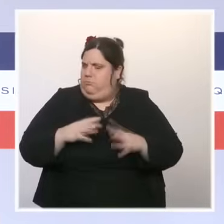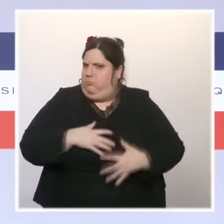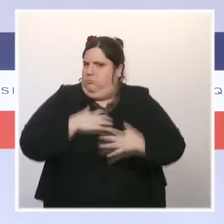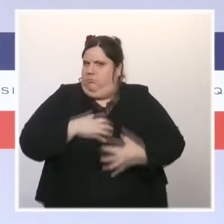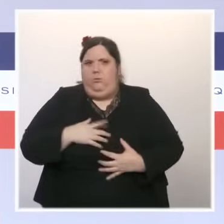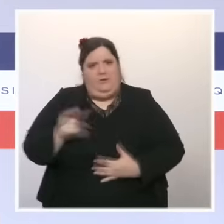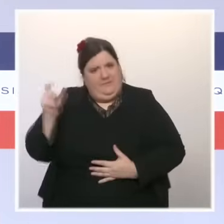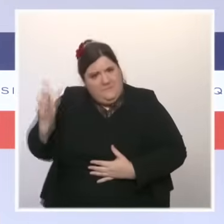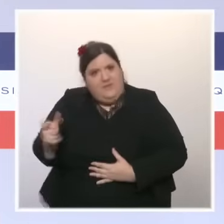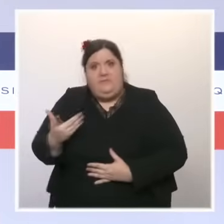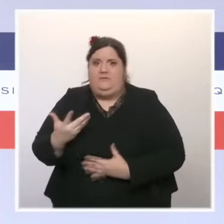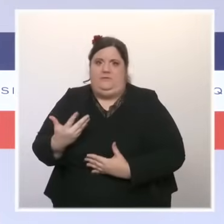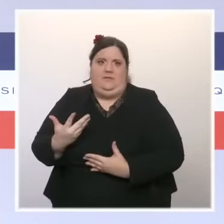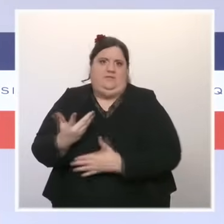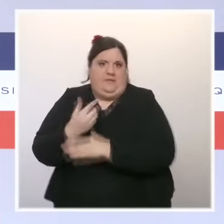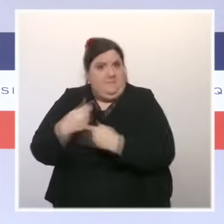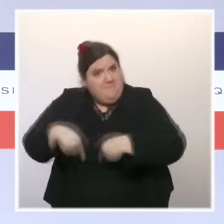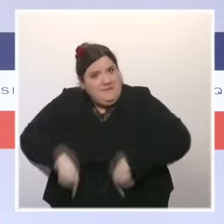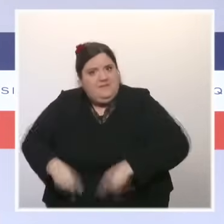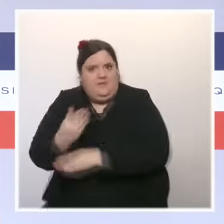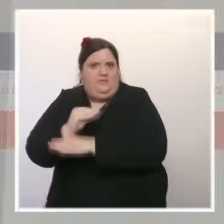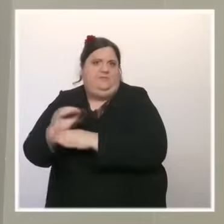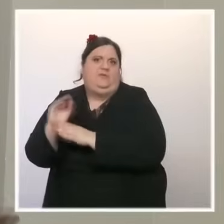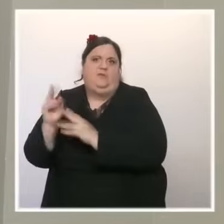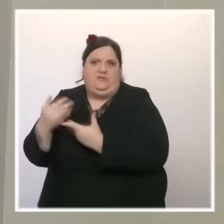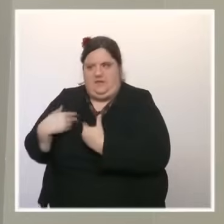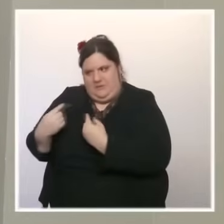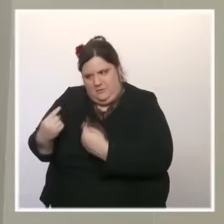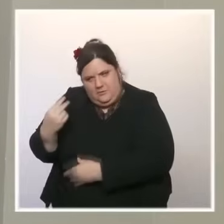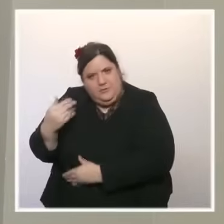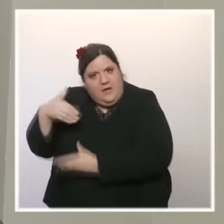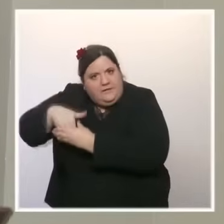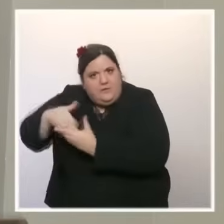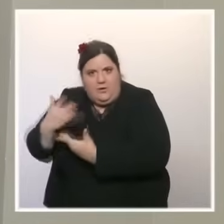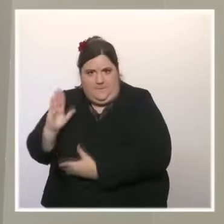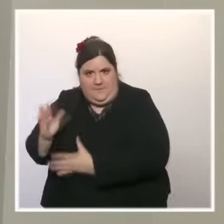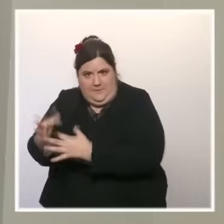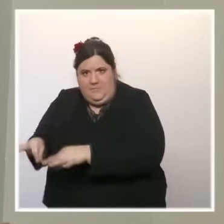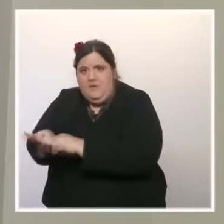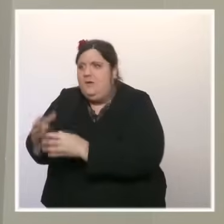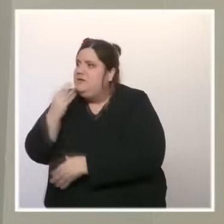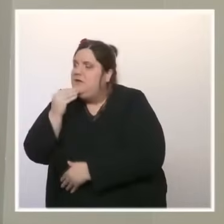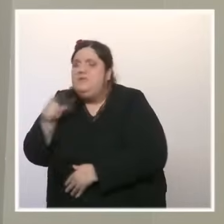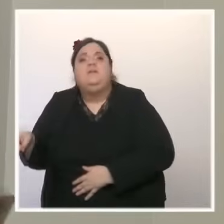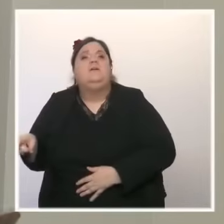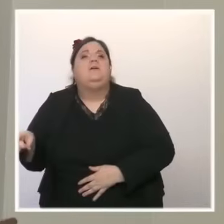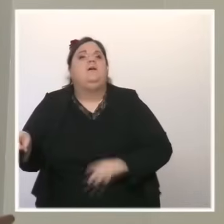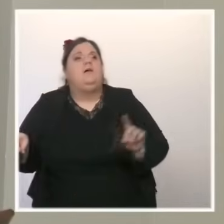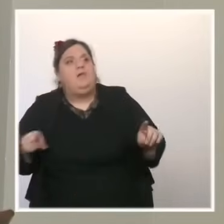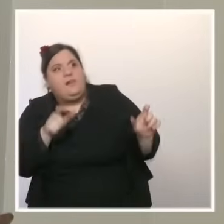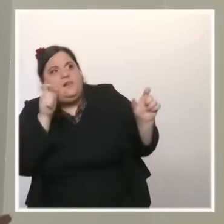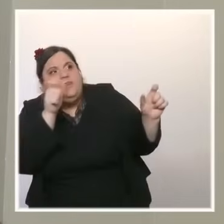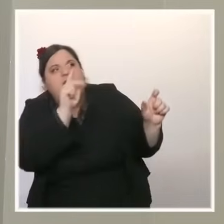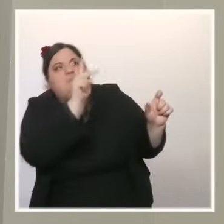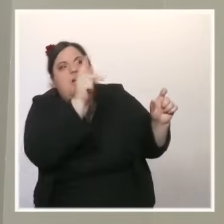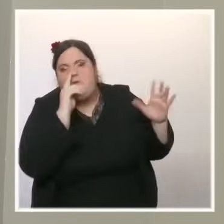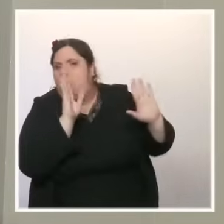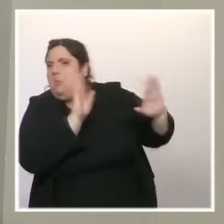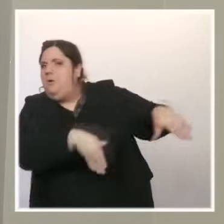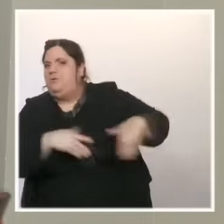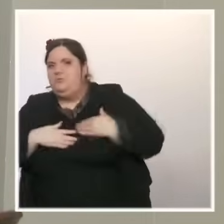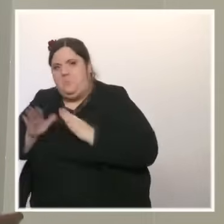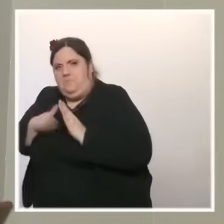de la Sécurité nationale d'Israël... Je le regarderai avec attention, vous avez raison. Et qui dit qu'Israël doit s'occuper des intérêts d'Israël et pas de ceux de Paris, limite insultant envers Paris,